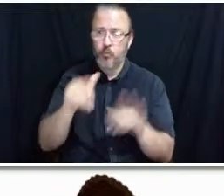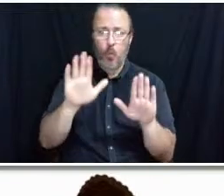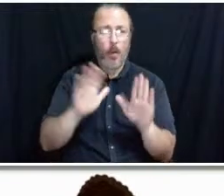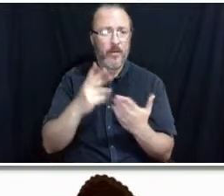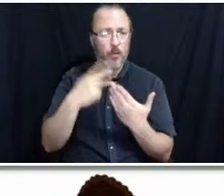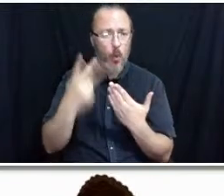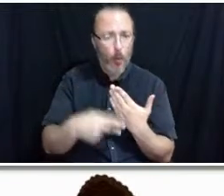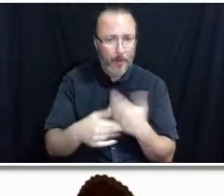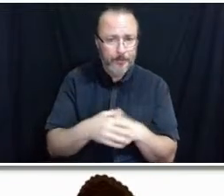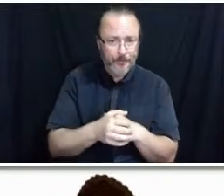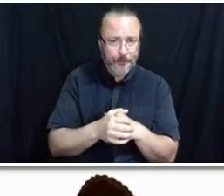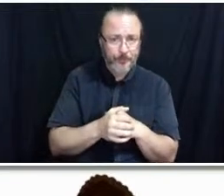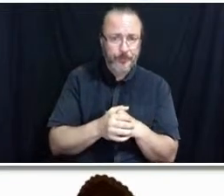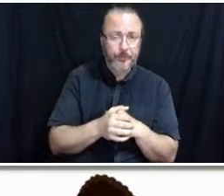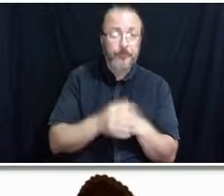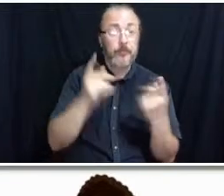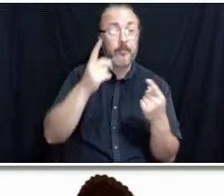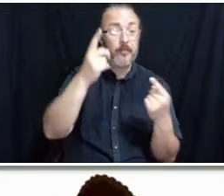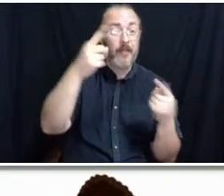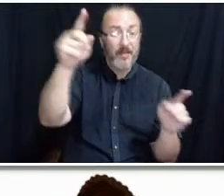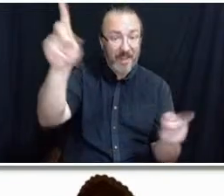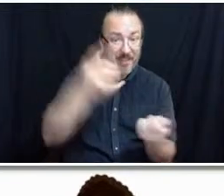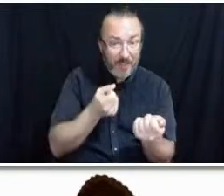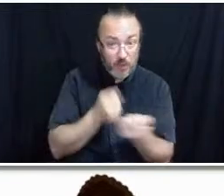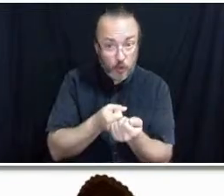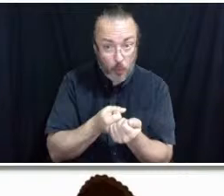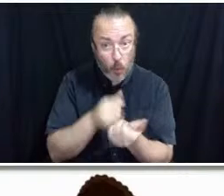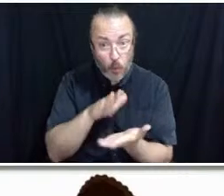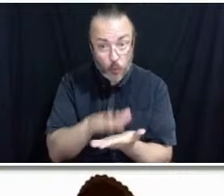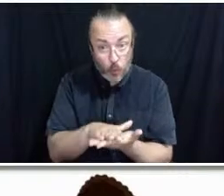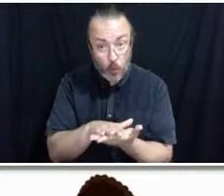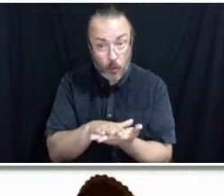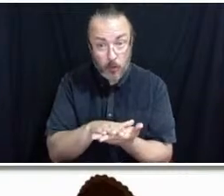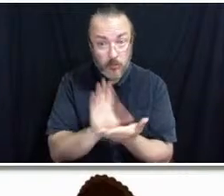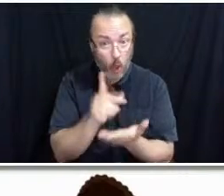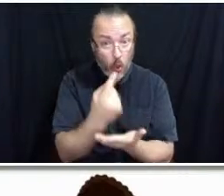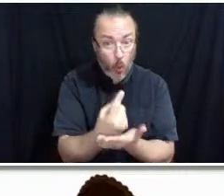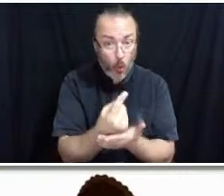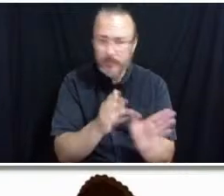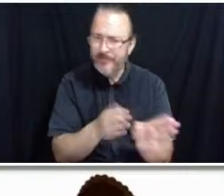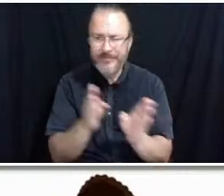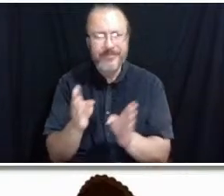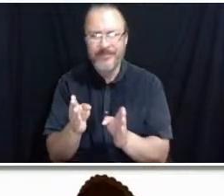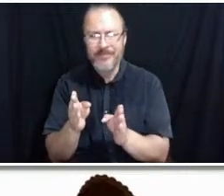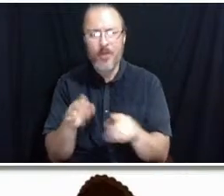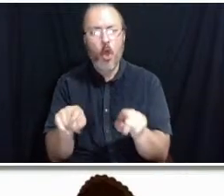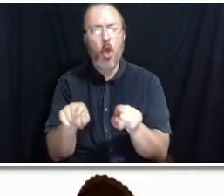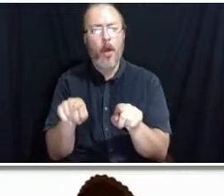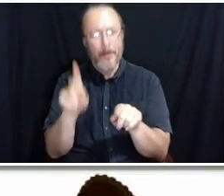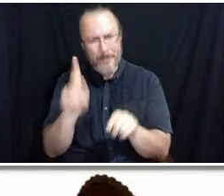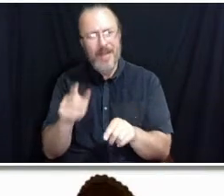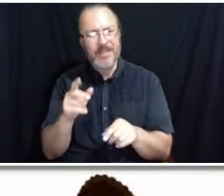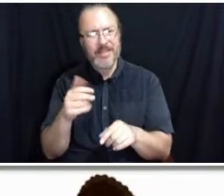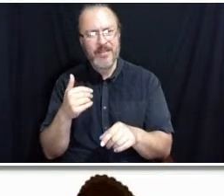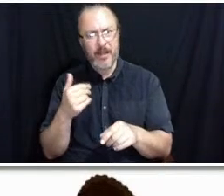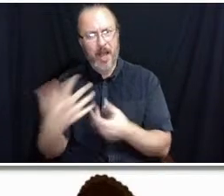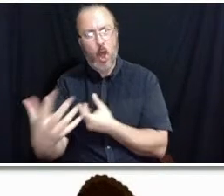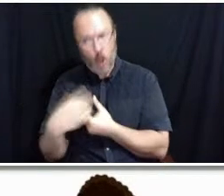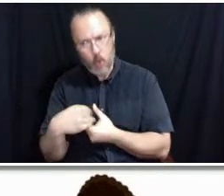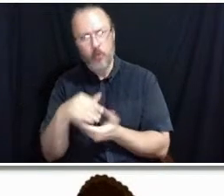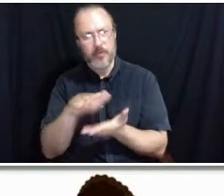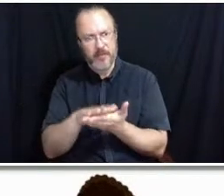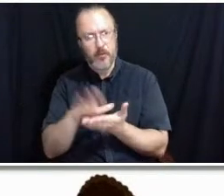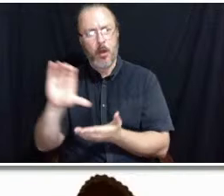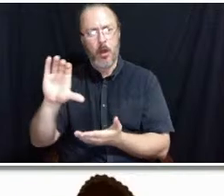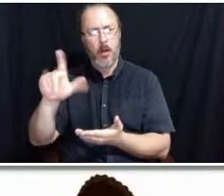la sécurité. Il faut un leadership qui appuie l'inclusion. Cela est très propice à un environnement